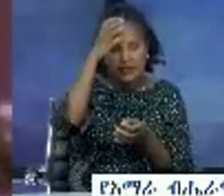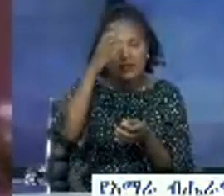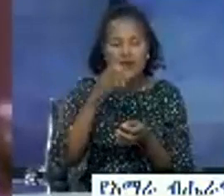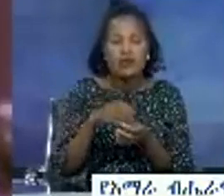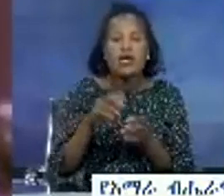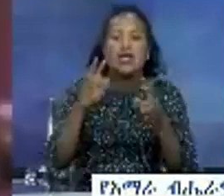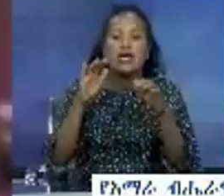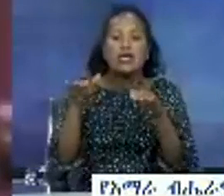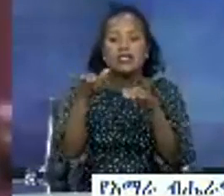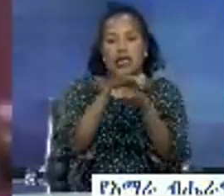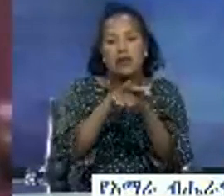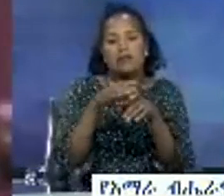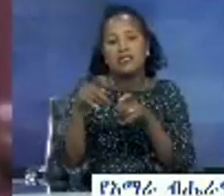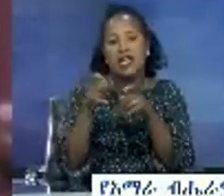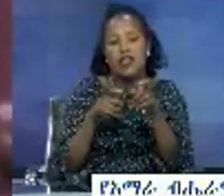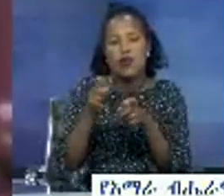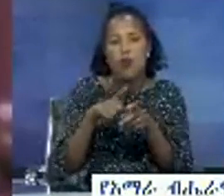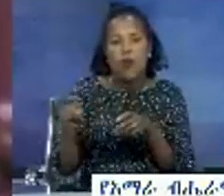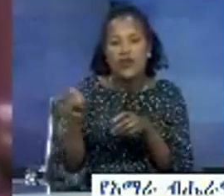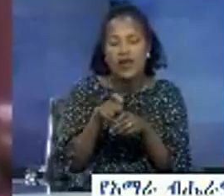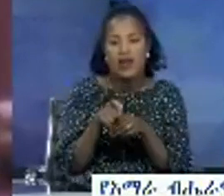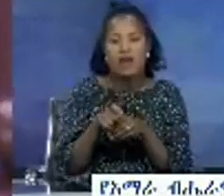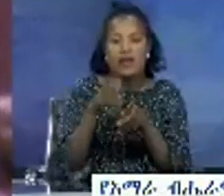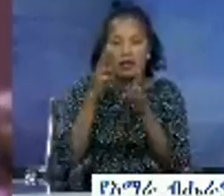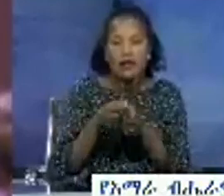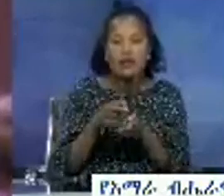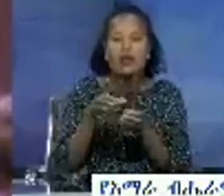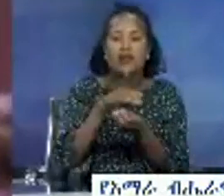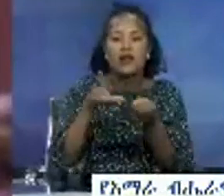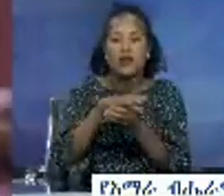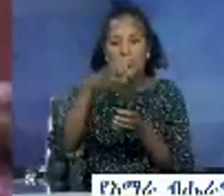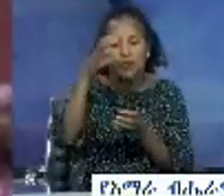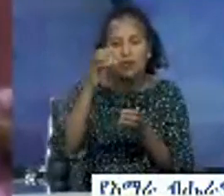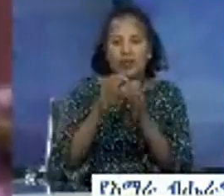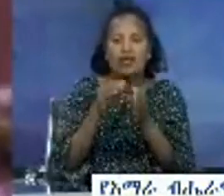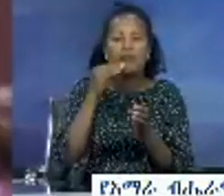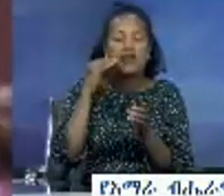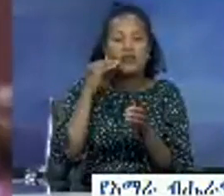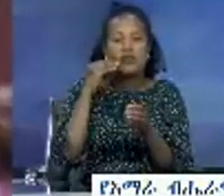ርዕሰ መስተዳድር ሆኜ በተከበረው የክልሉ ምክር ቤት ስሾም